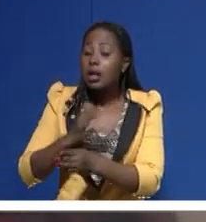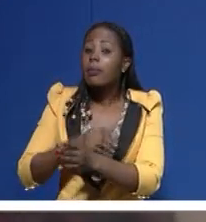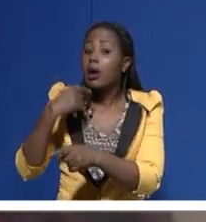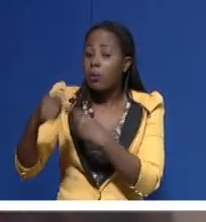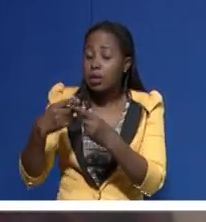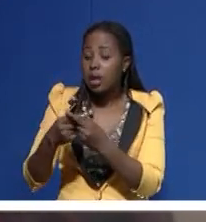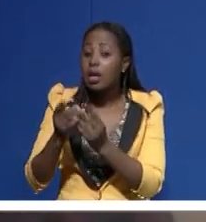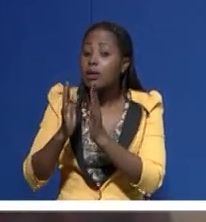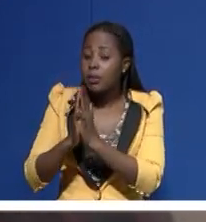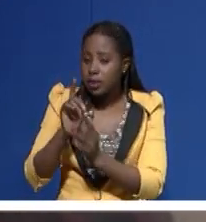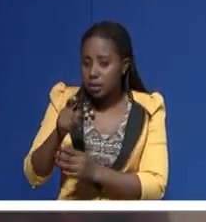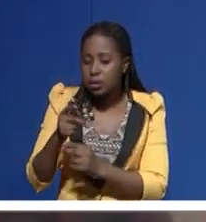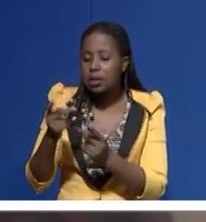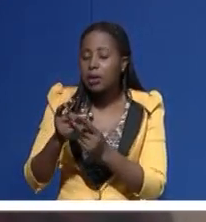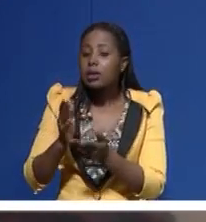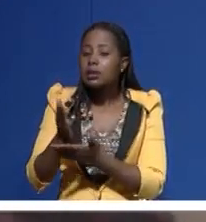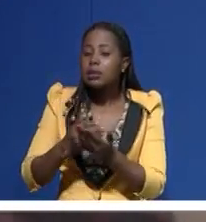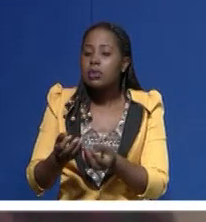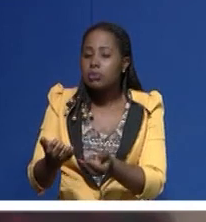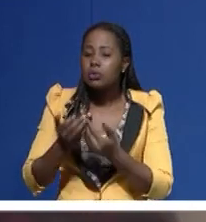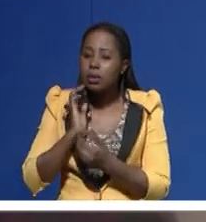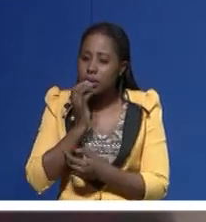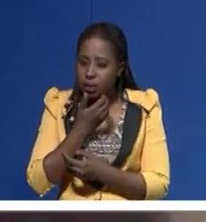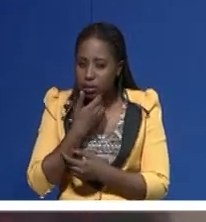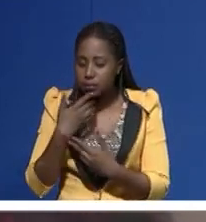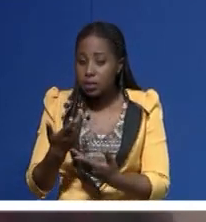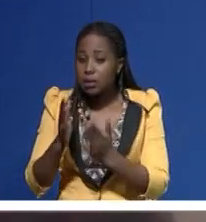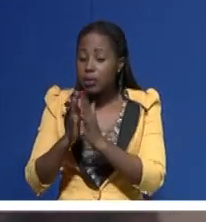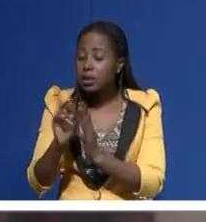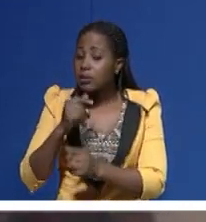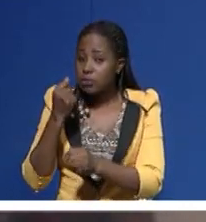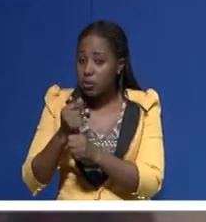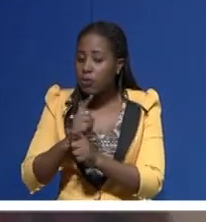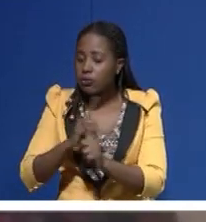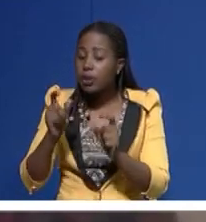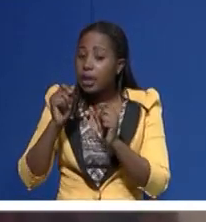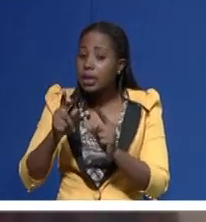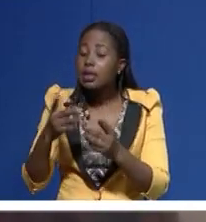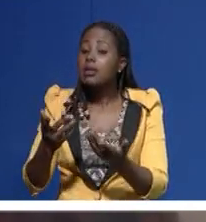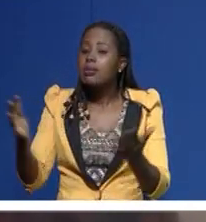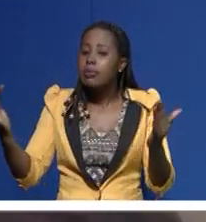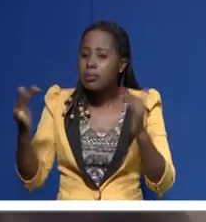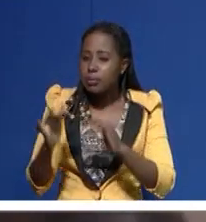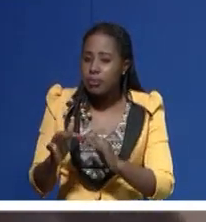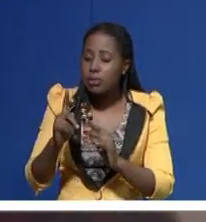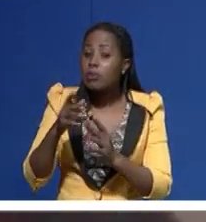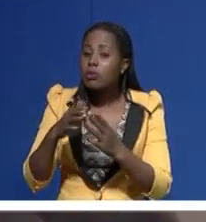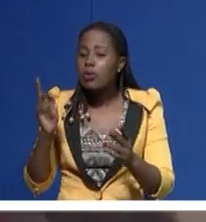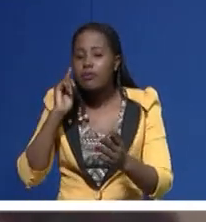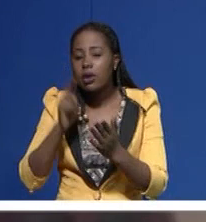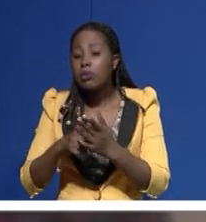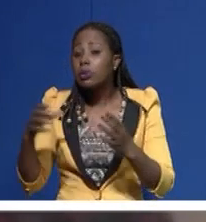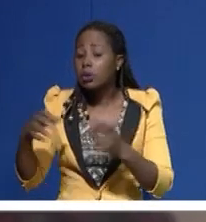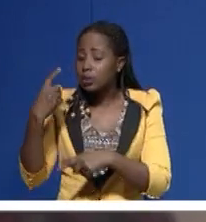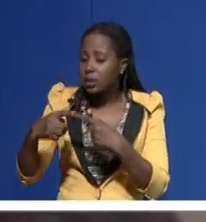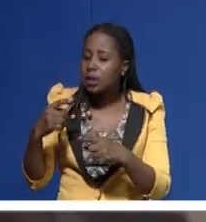na ibada hii, ikiwa ni sehemu ya kuchukua tahadhari. Kwa hivyo ibada hazijapigwa marufuku, lakini mikusanyiko kama ile mikubwa kama mikutano ya